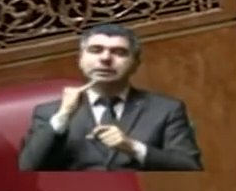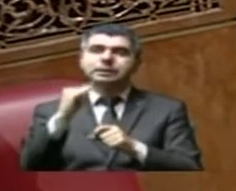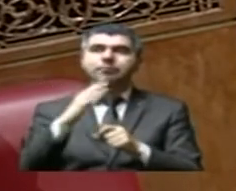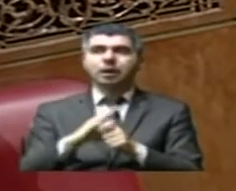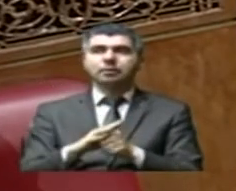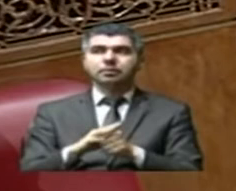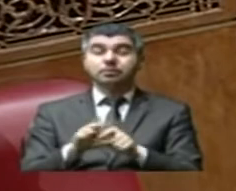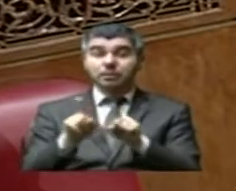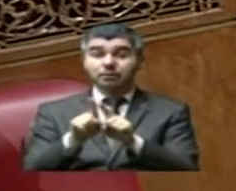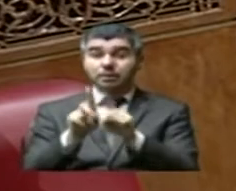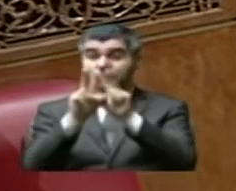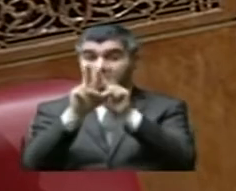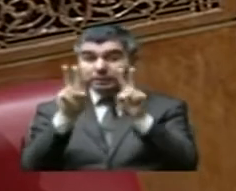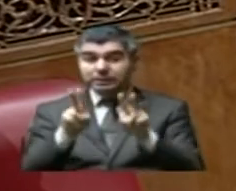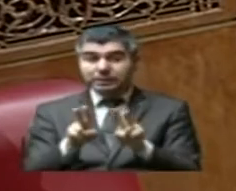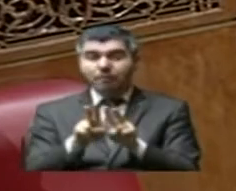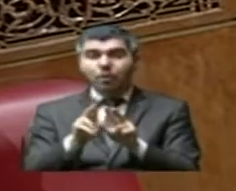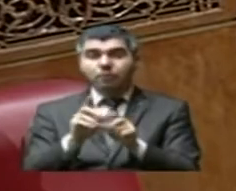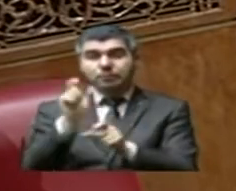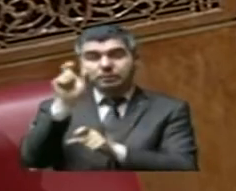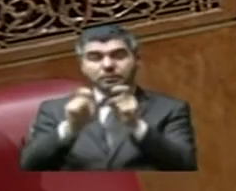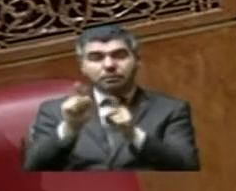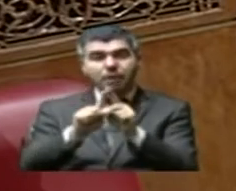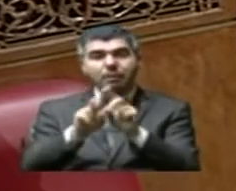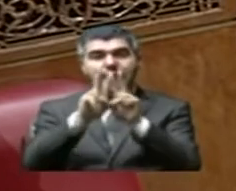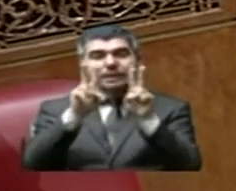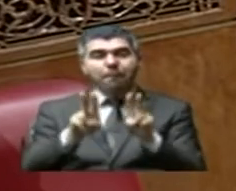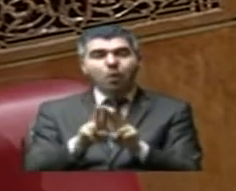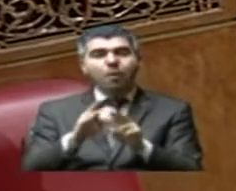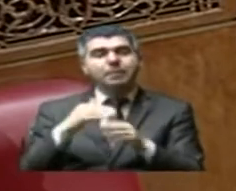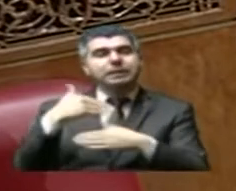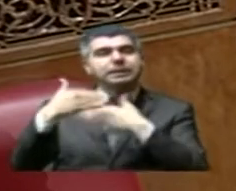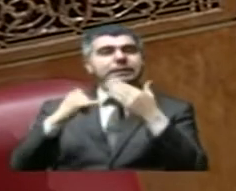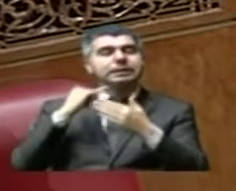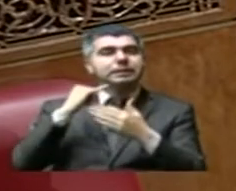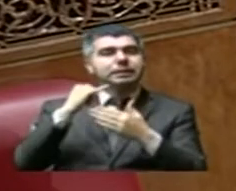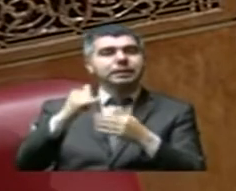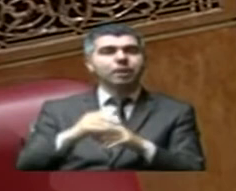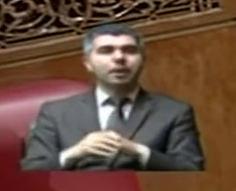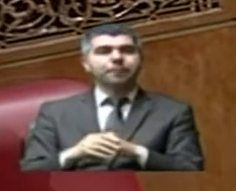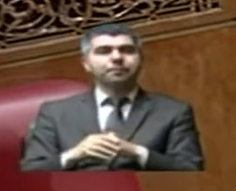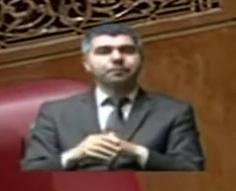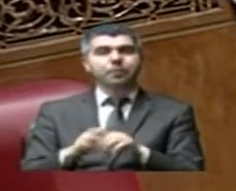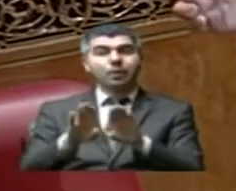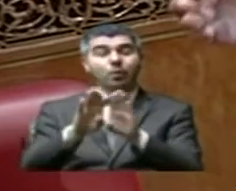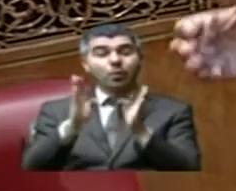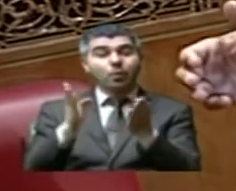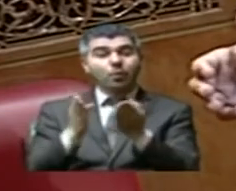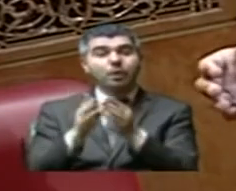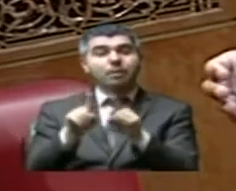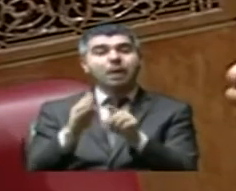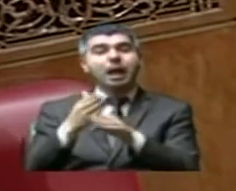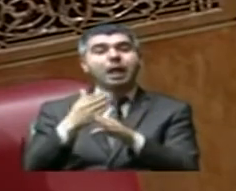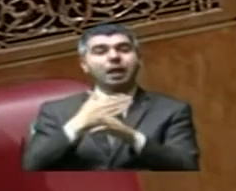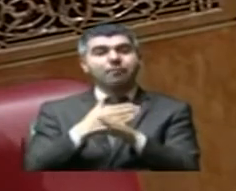تلزم المتعاقدين بهذا الأمر، ما بقاش عندنا شي حاجة تسمى غير محدود المدة، وجميع الأمور اللي ما كانتش سابقة التي